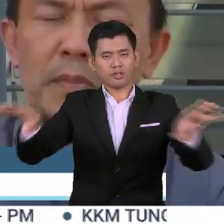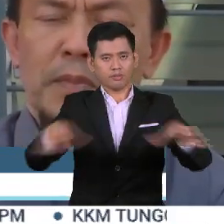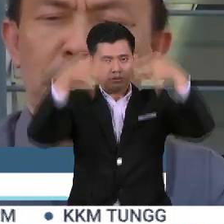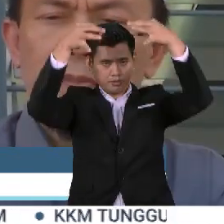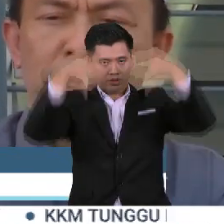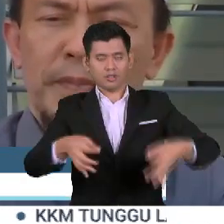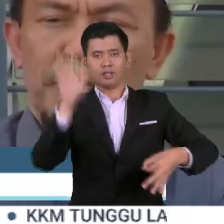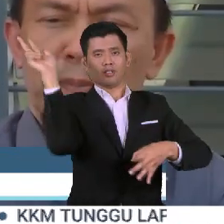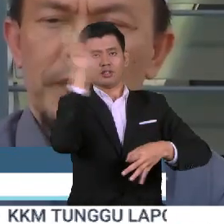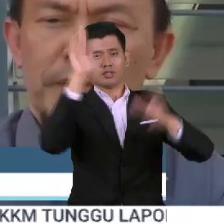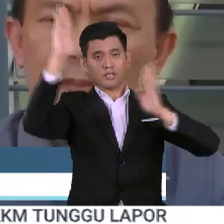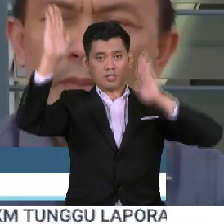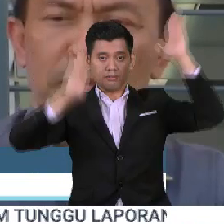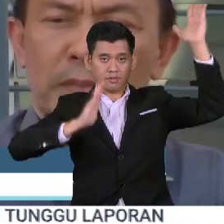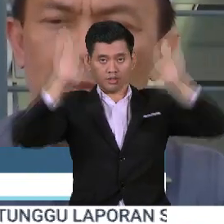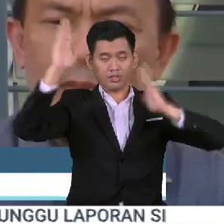kerajaan